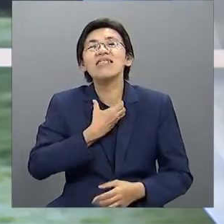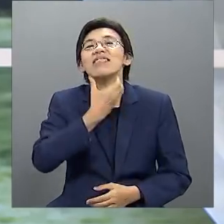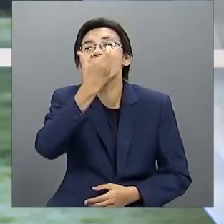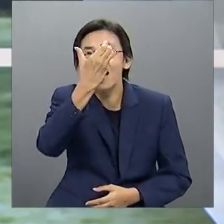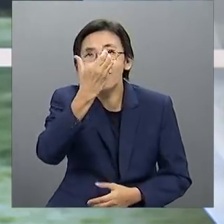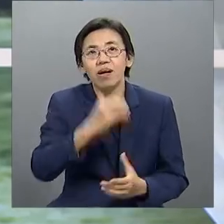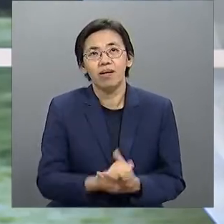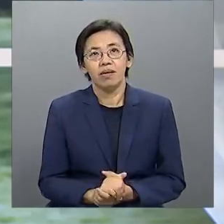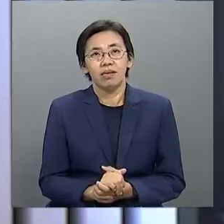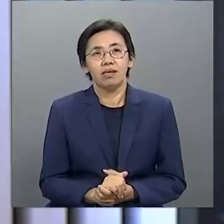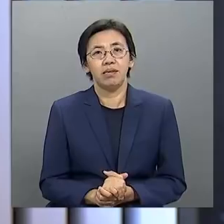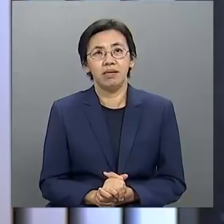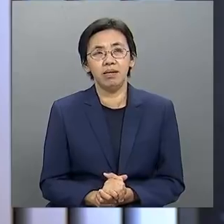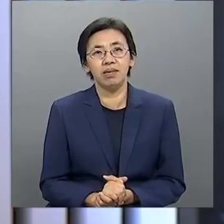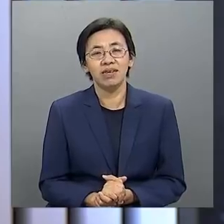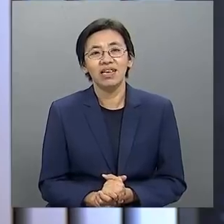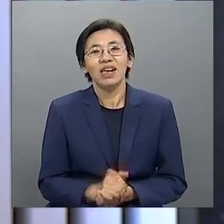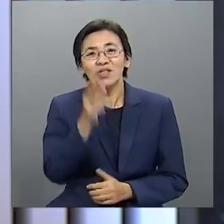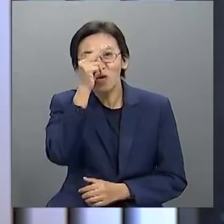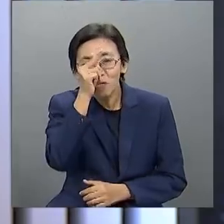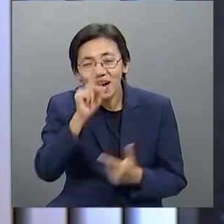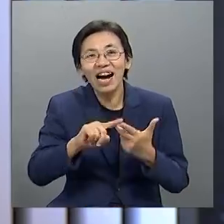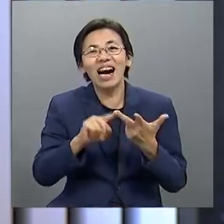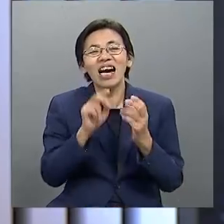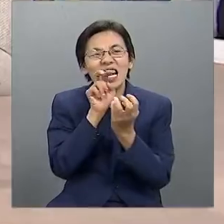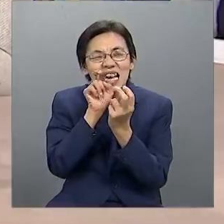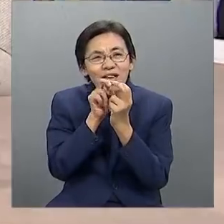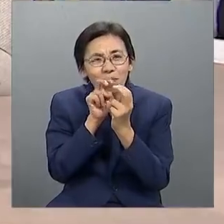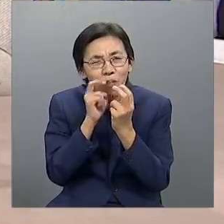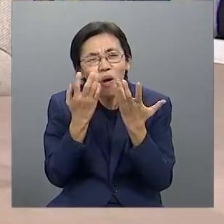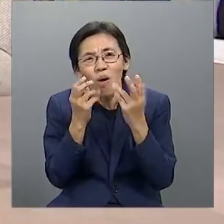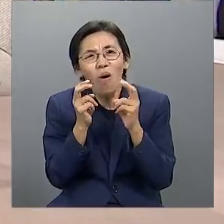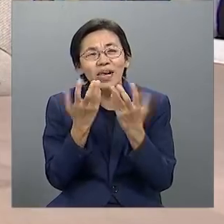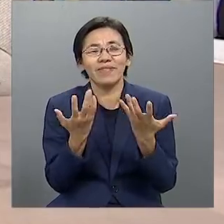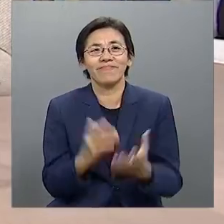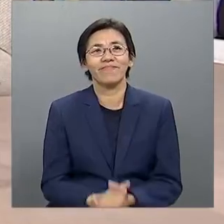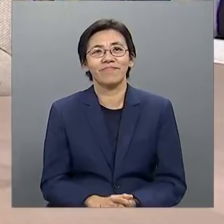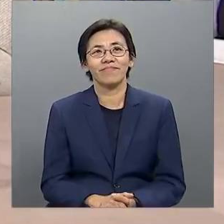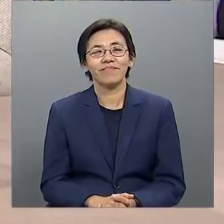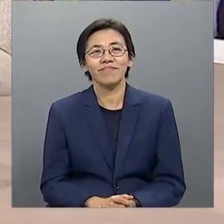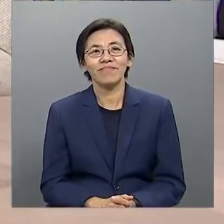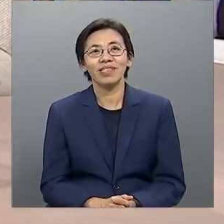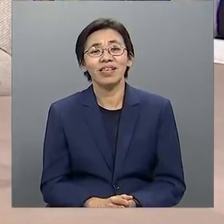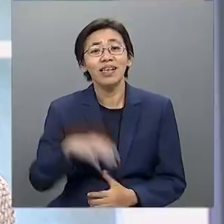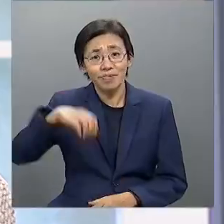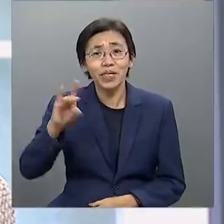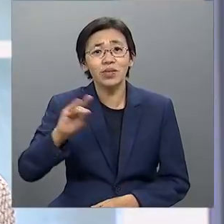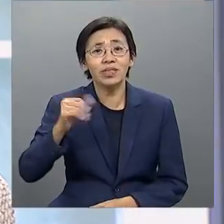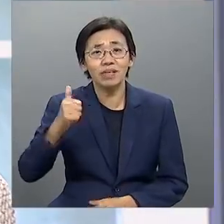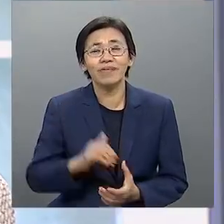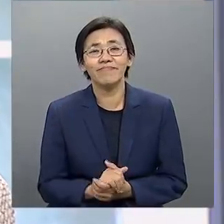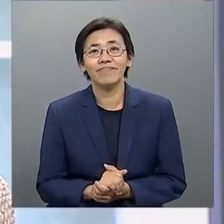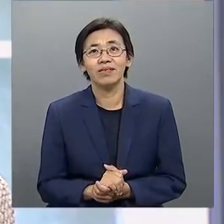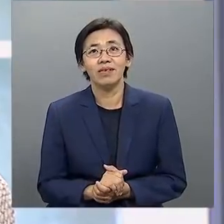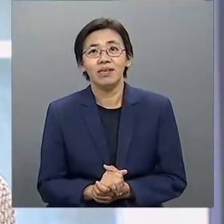ไหนจะฮิปโปโปอีกนะคะเนี่ยแล้วก็ทำเห็ดฟางเพิ่ม ผมทำสวนสัตว์หรือทำฟาร์ม ทำเป็นฟาร์มผสมผสานไง ใ